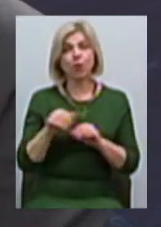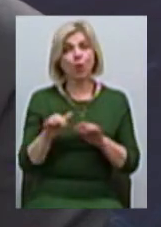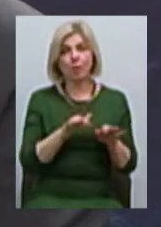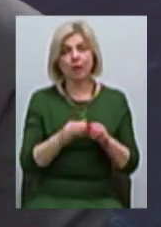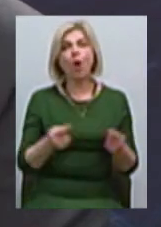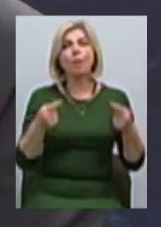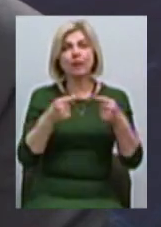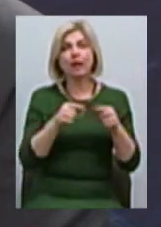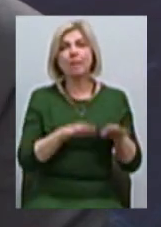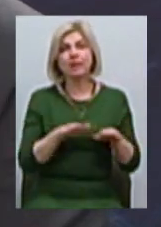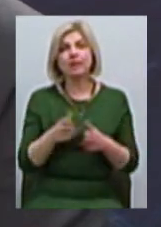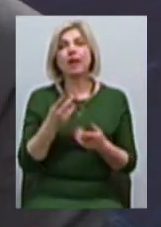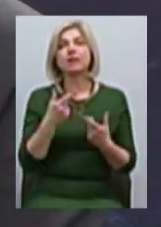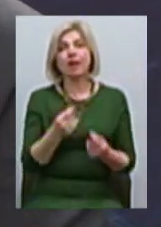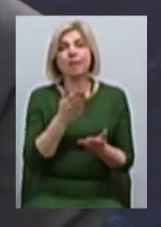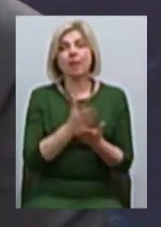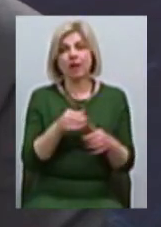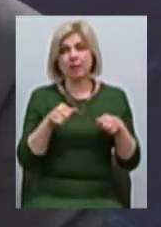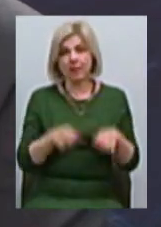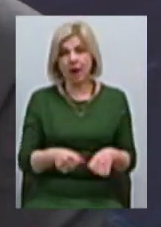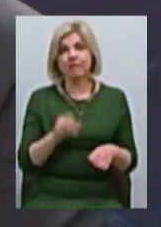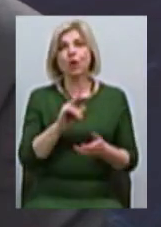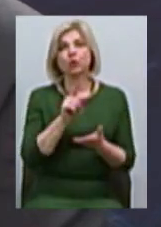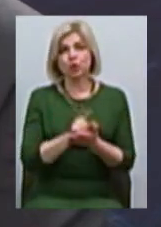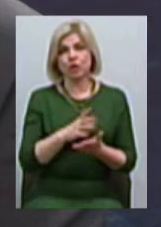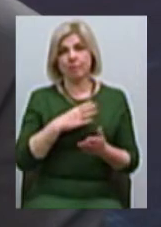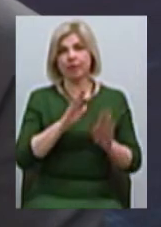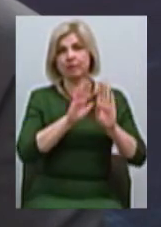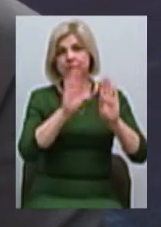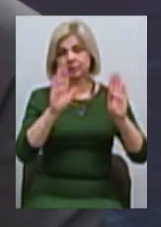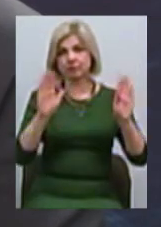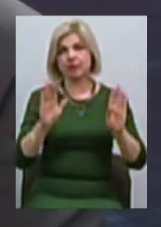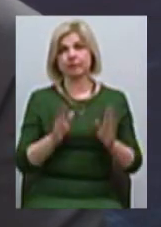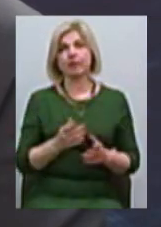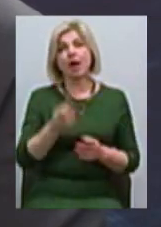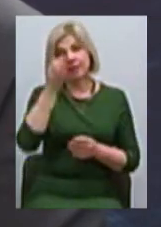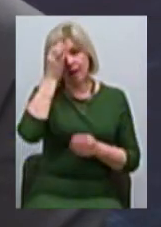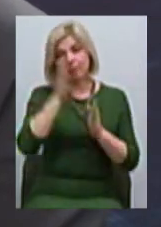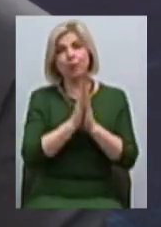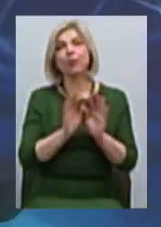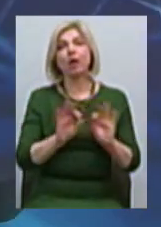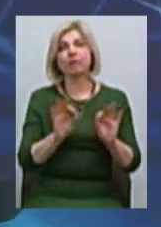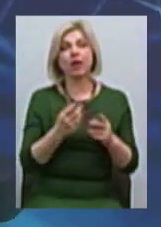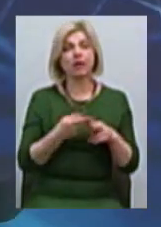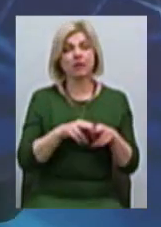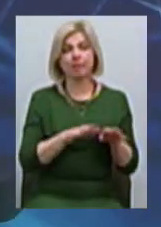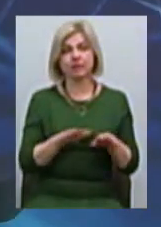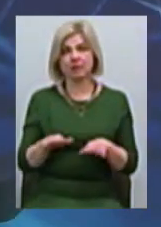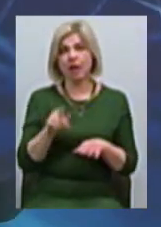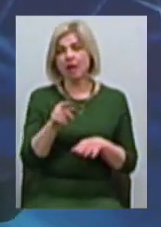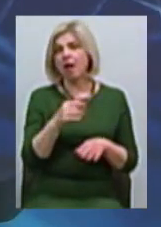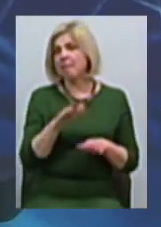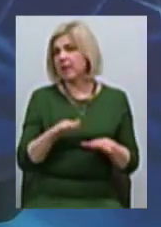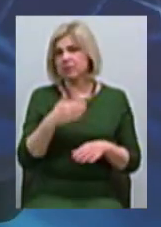місця, де мають право і повинні розміщуватися друковані агітаційні кампанії. Нагадайте ці місця, будь ласка. А їх багато, їх визначає